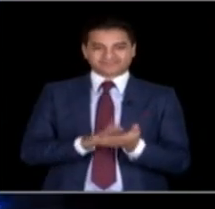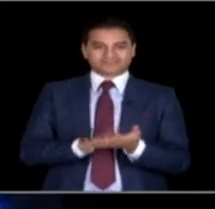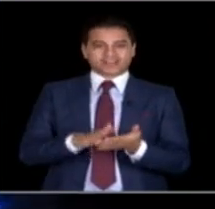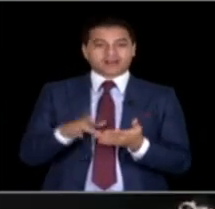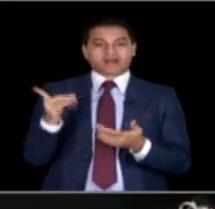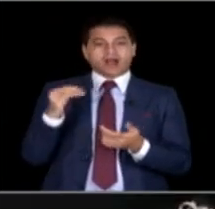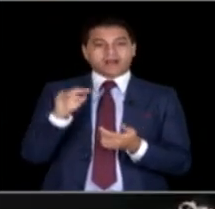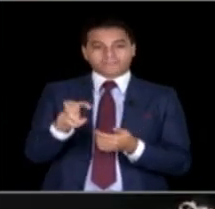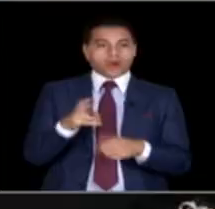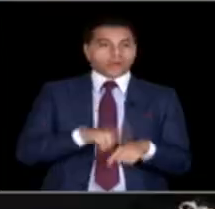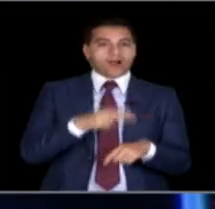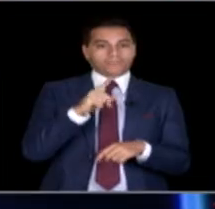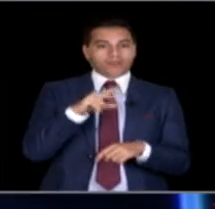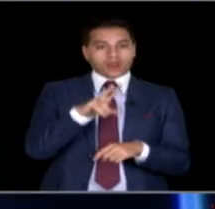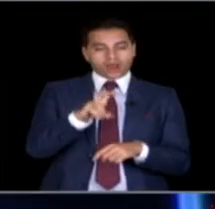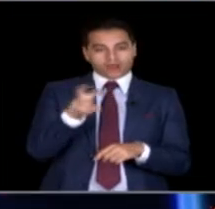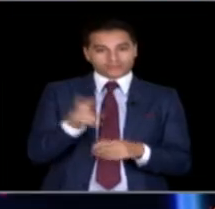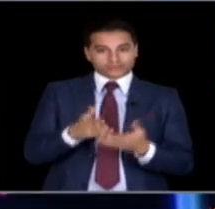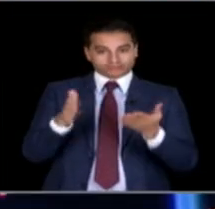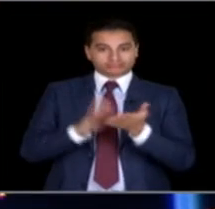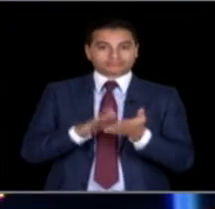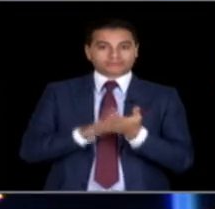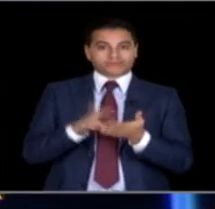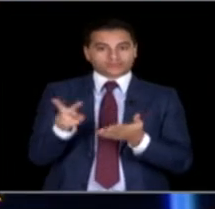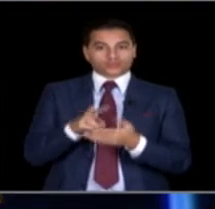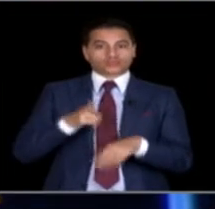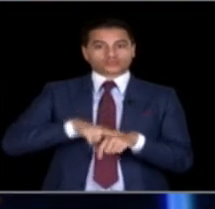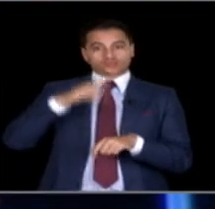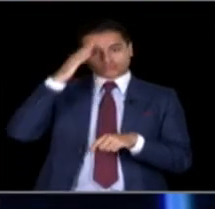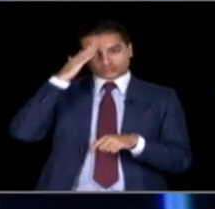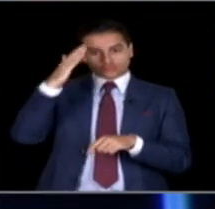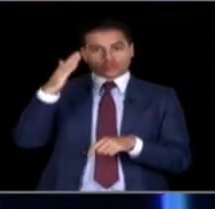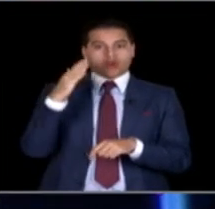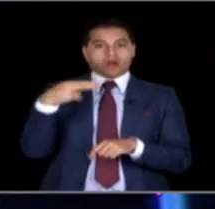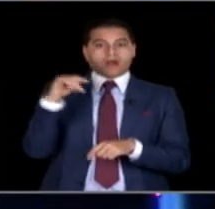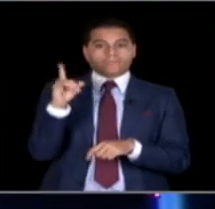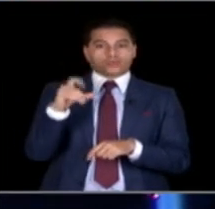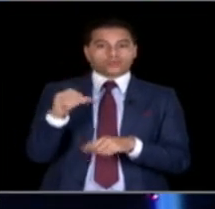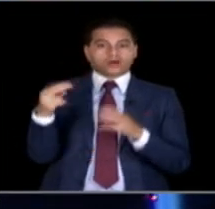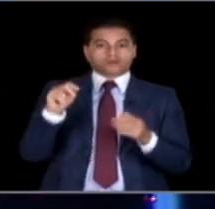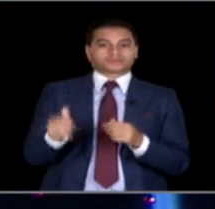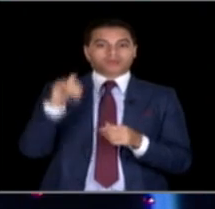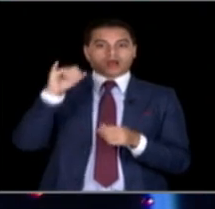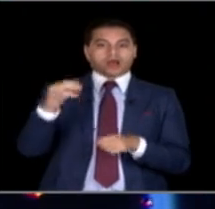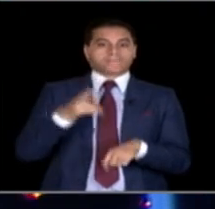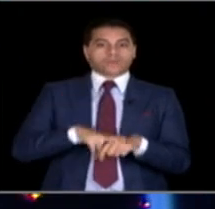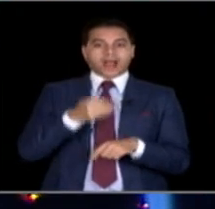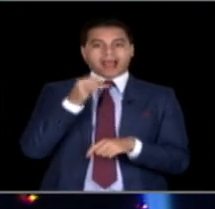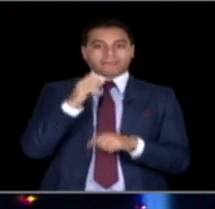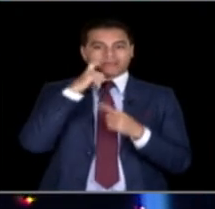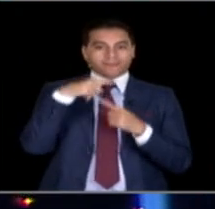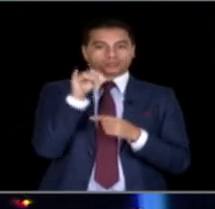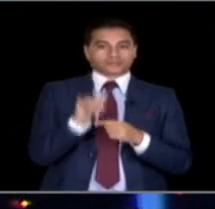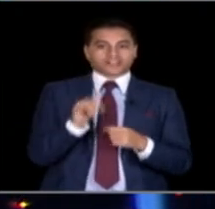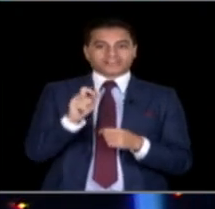رحمة وعبد الله تفضلوا. شكراً. برافو عليكم انتوا الاثنين. وطبعا شكرا لعمرو عصام واحمد ابو ضيف.